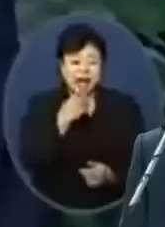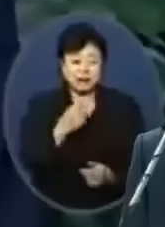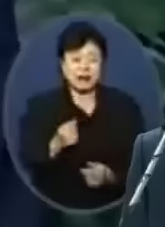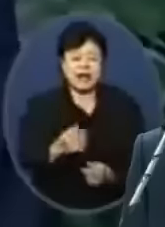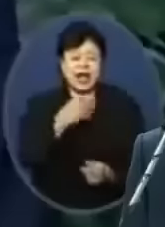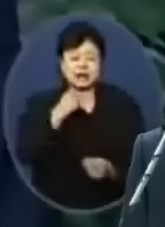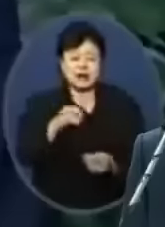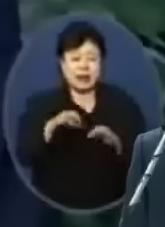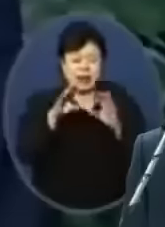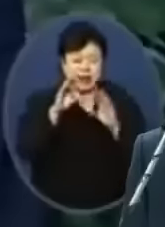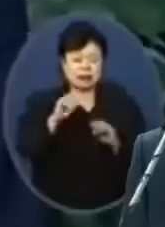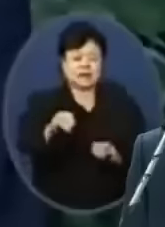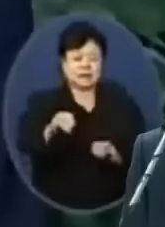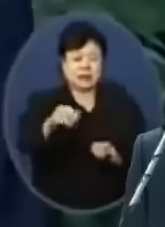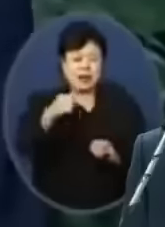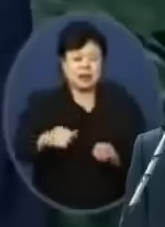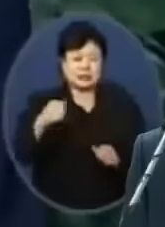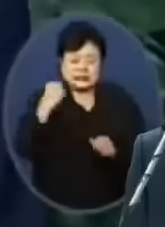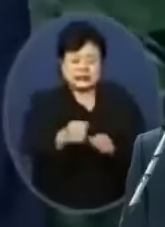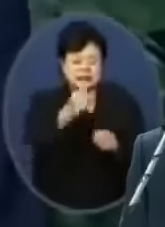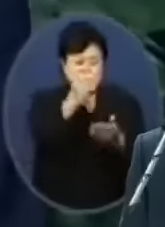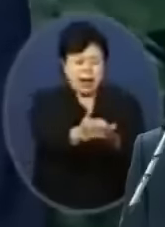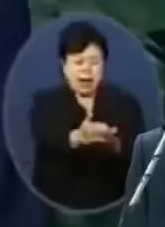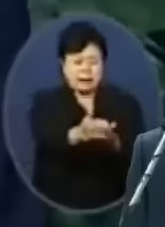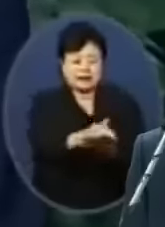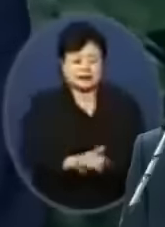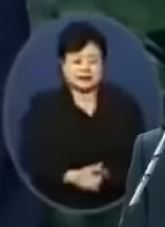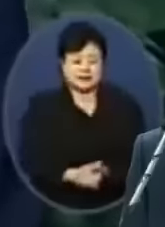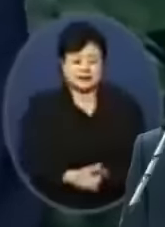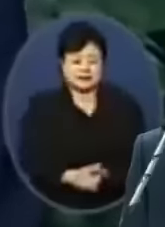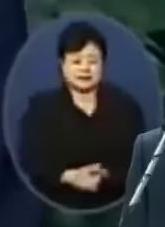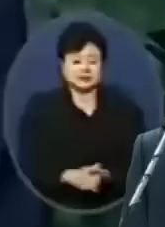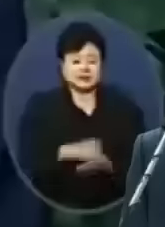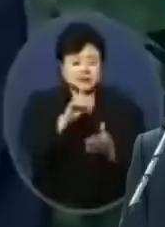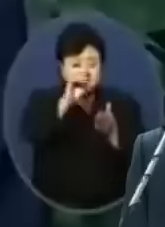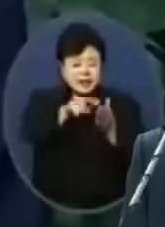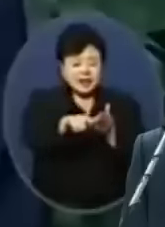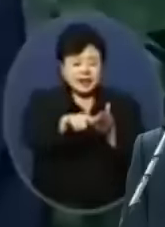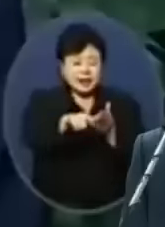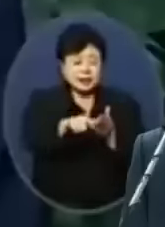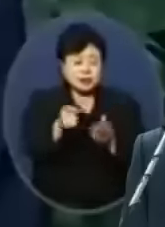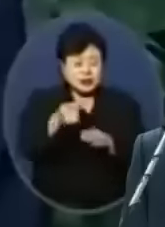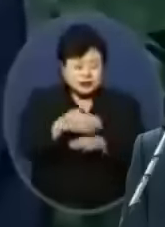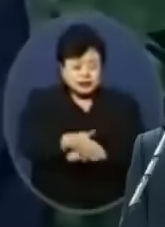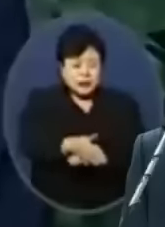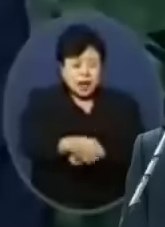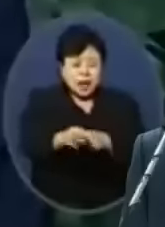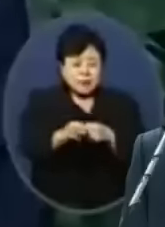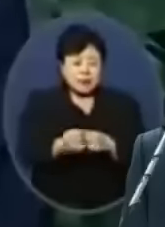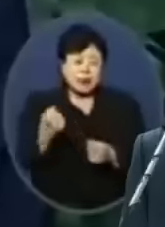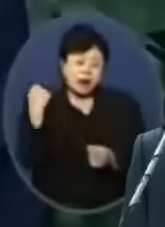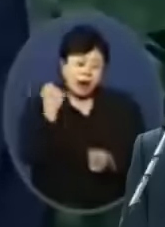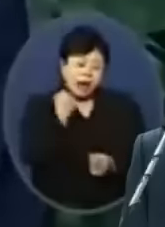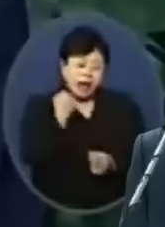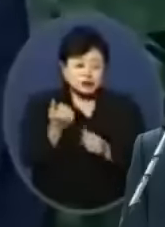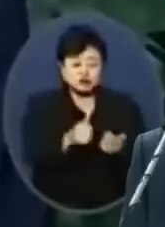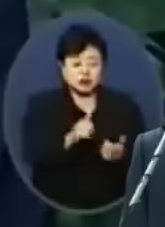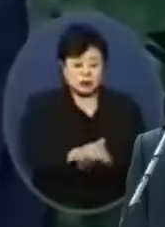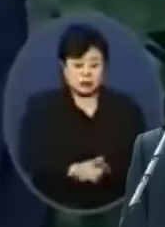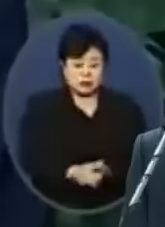아브라함아 아브라함아 너 아들 이삭에게 손대지 말했습니다. 일순만 늦었으면 목을 찔렀을